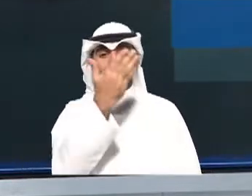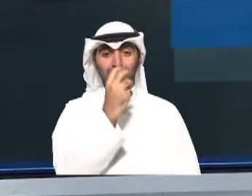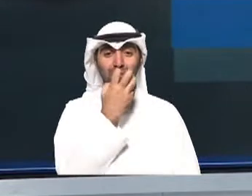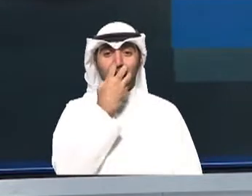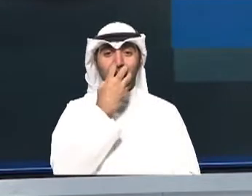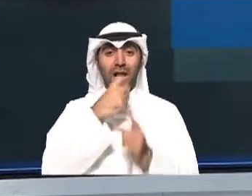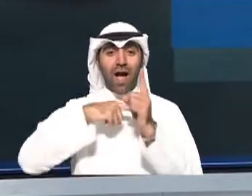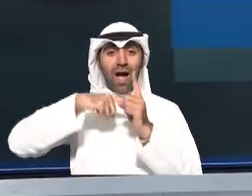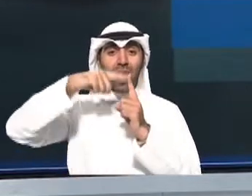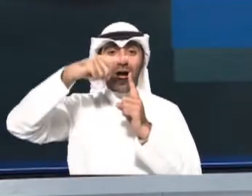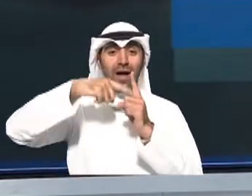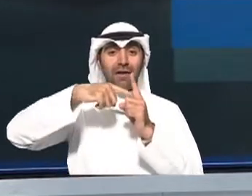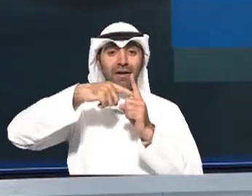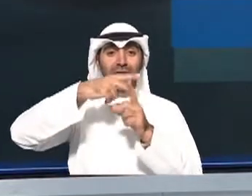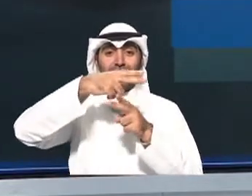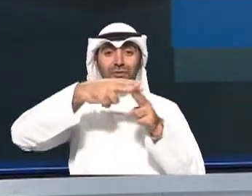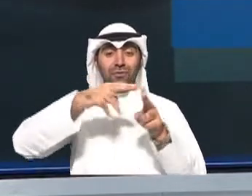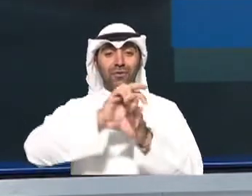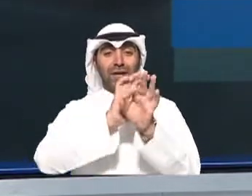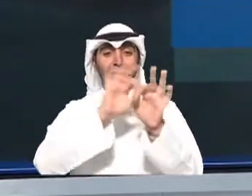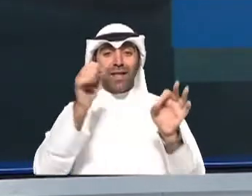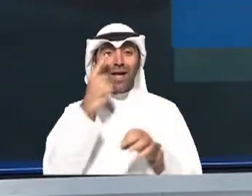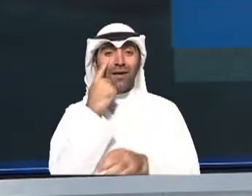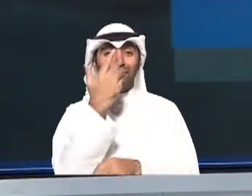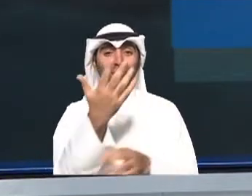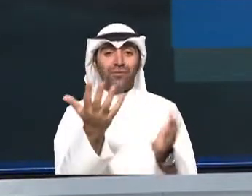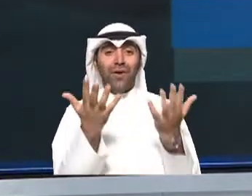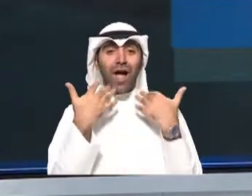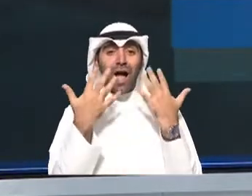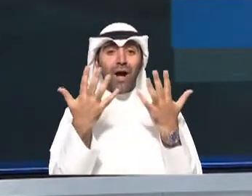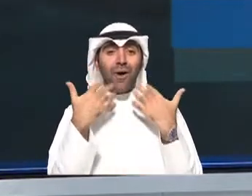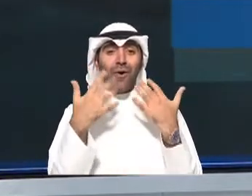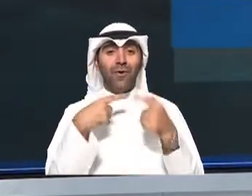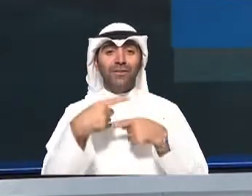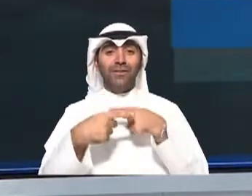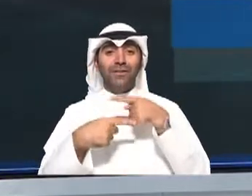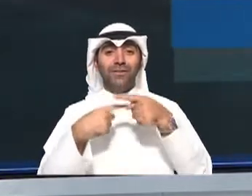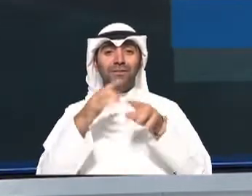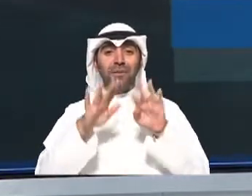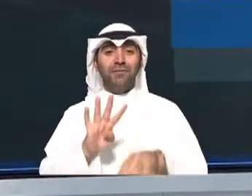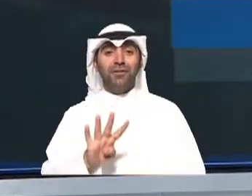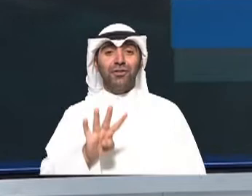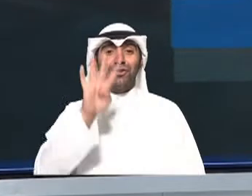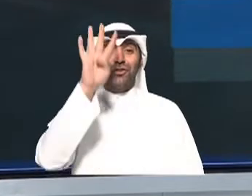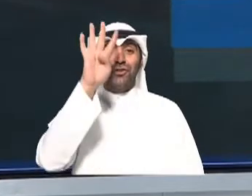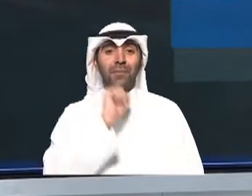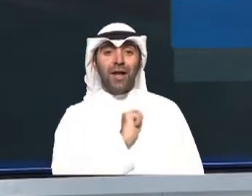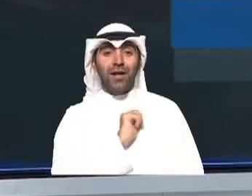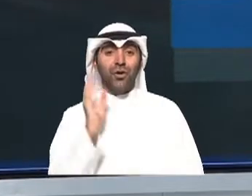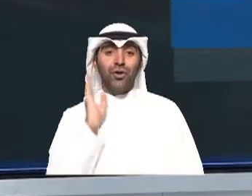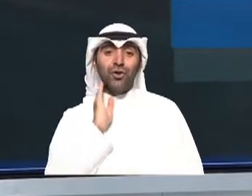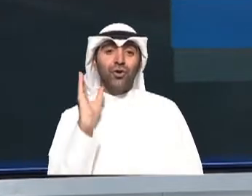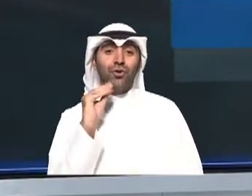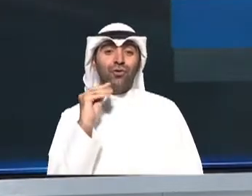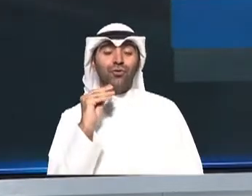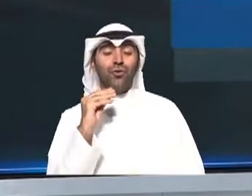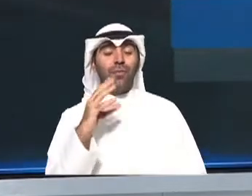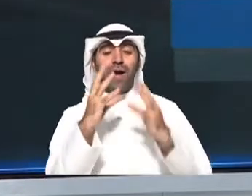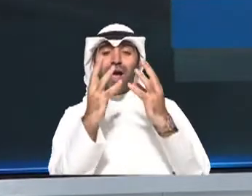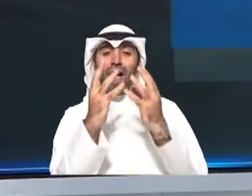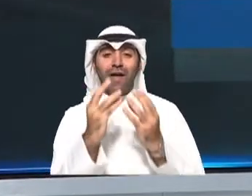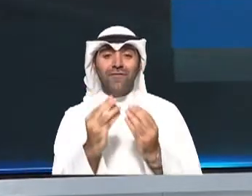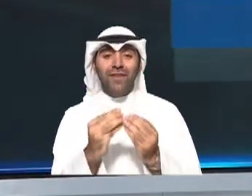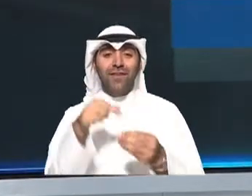الكويت، السماء صحو واستمرار في الرياح الشمالية الشرقية، الرطوبة النسبية لا تزال معتدلة